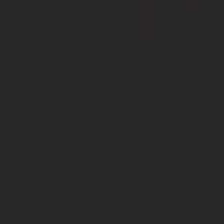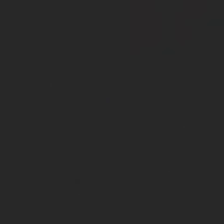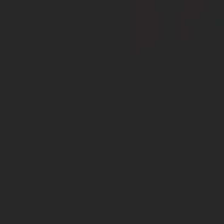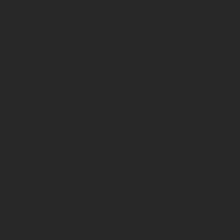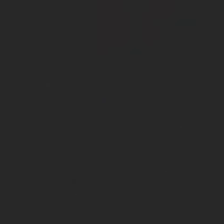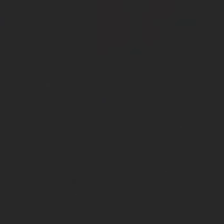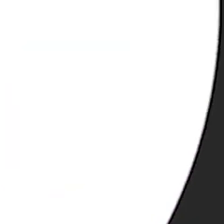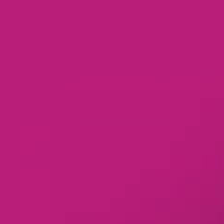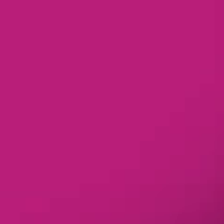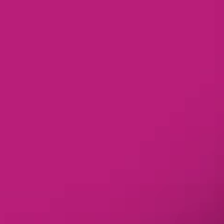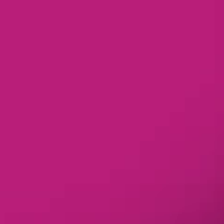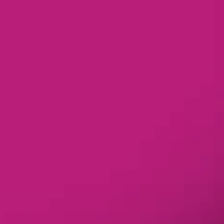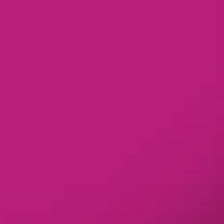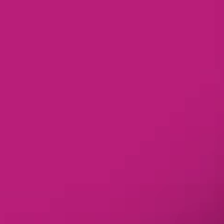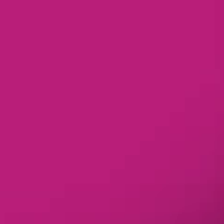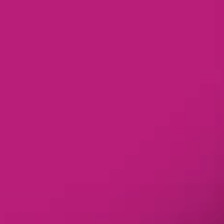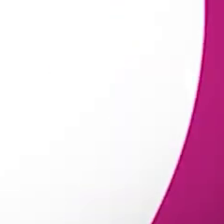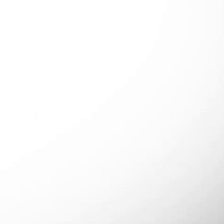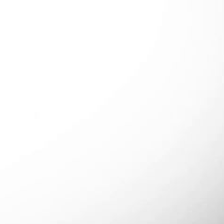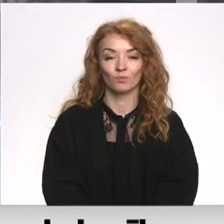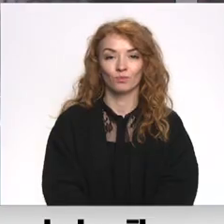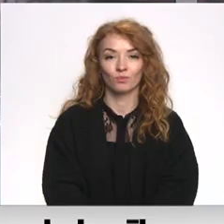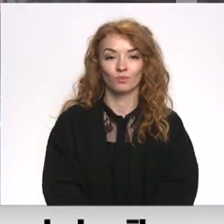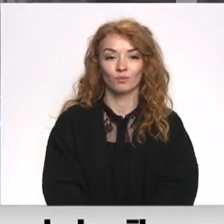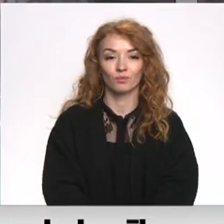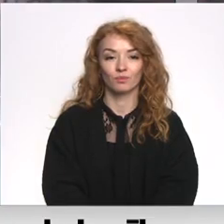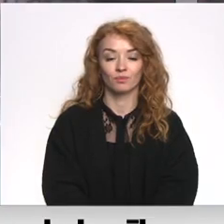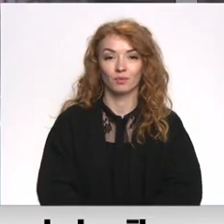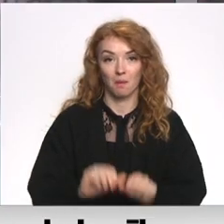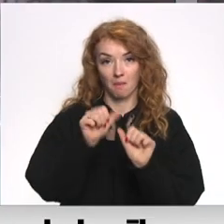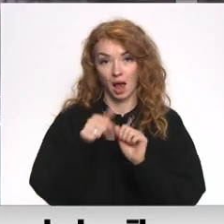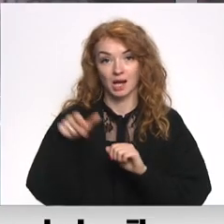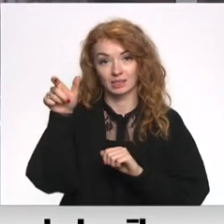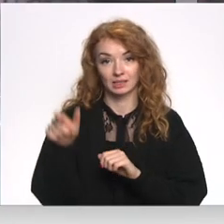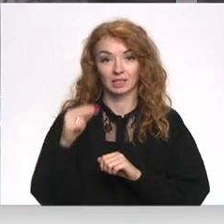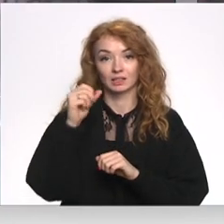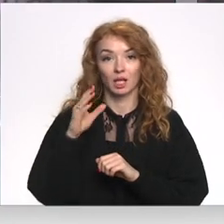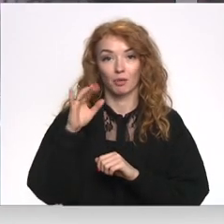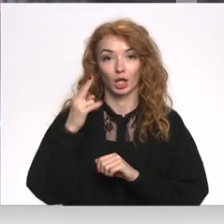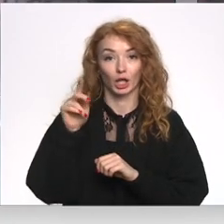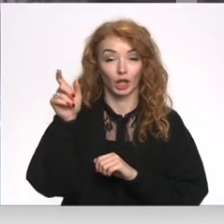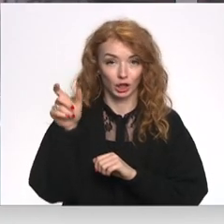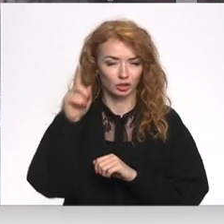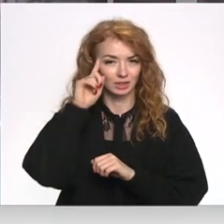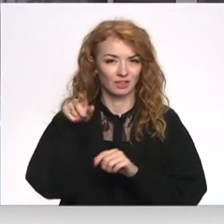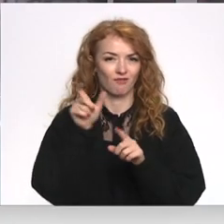Re! Viss ēters ir te! Mākslinieks Indriķis Zebariņš daudziem zināms ar